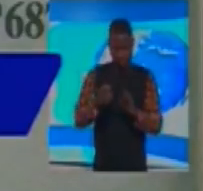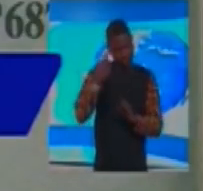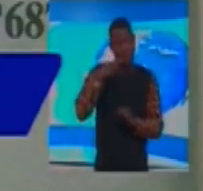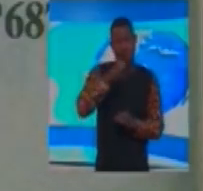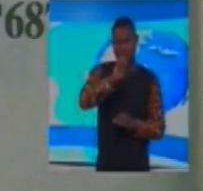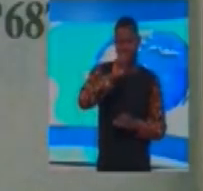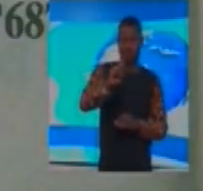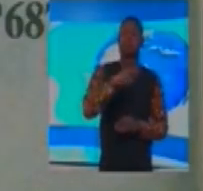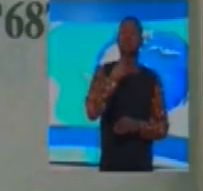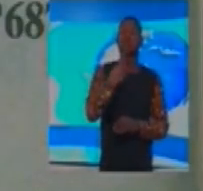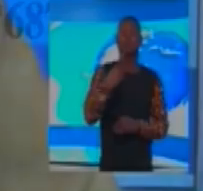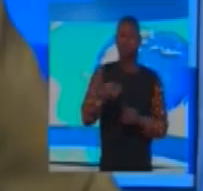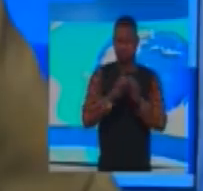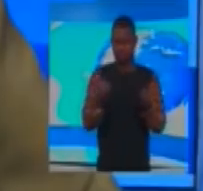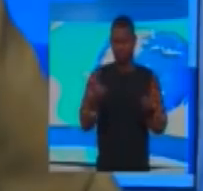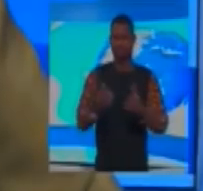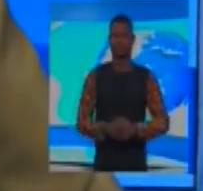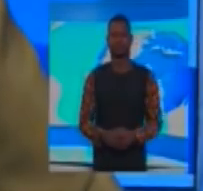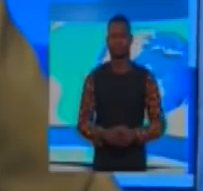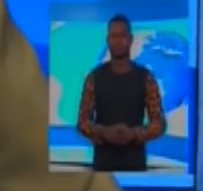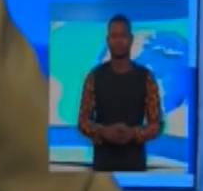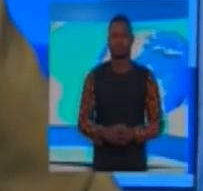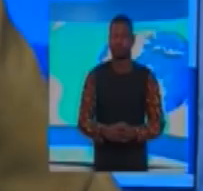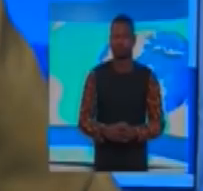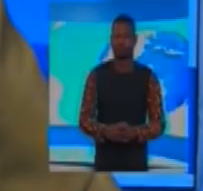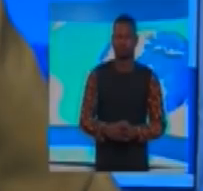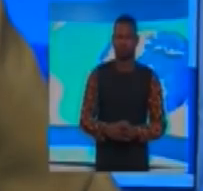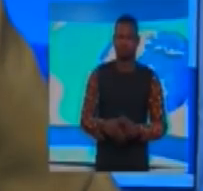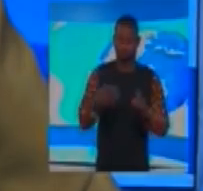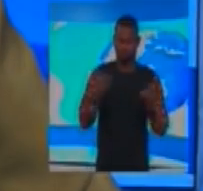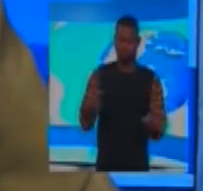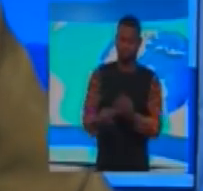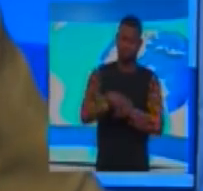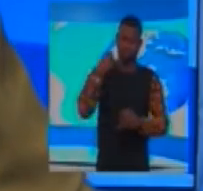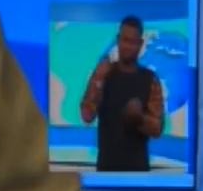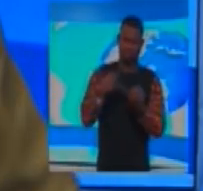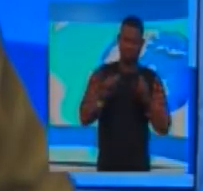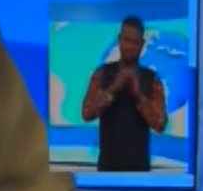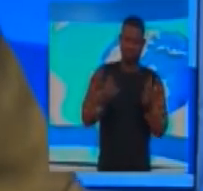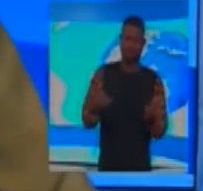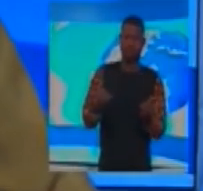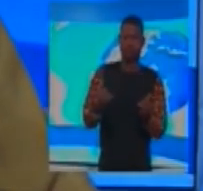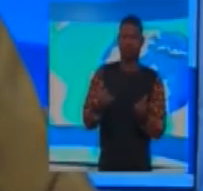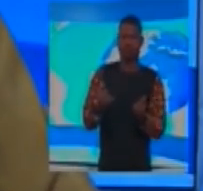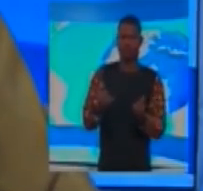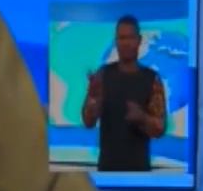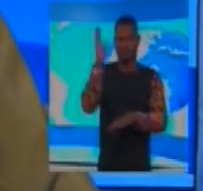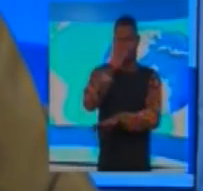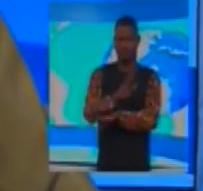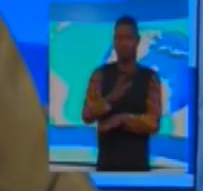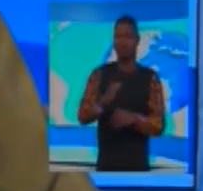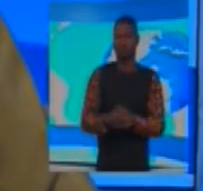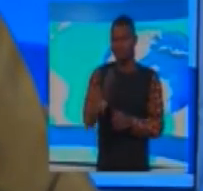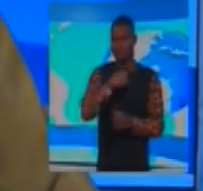immanente, conclut le pays. Ainsi s'achève cette édition des actualités de la mi-journée